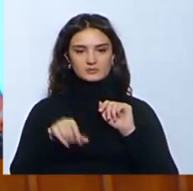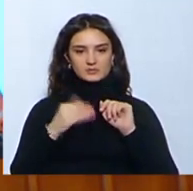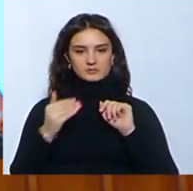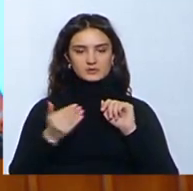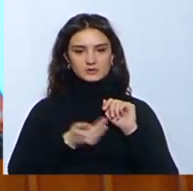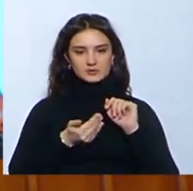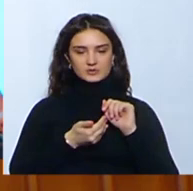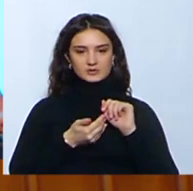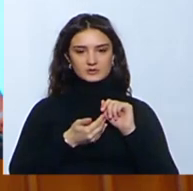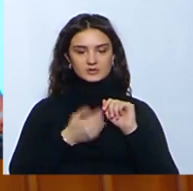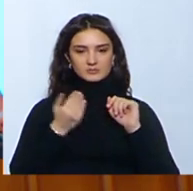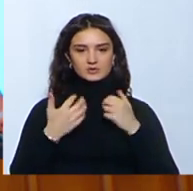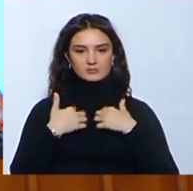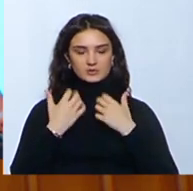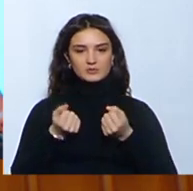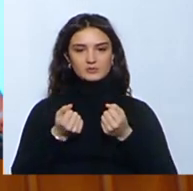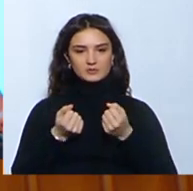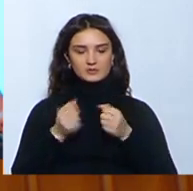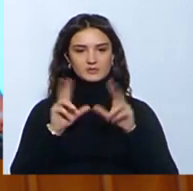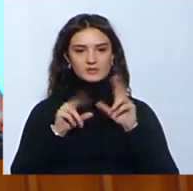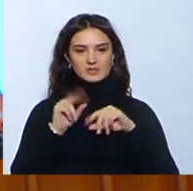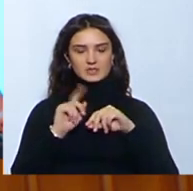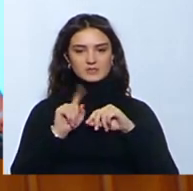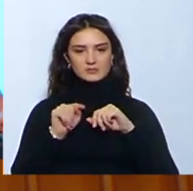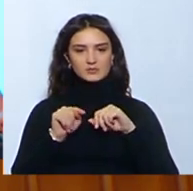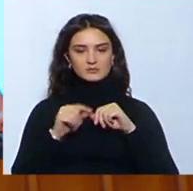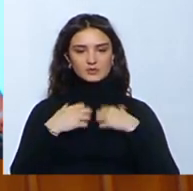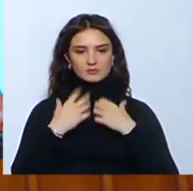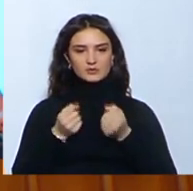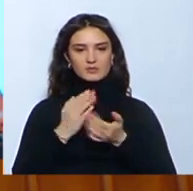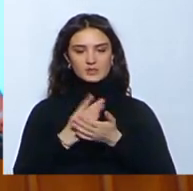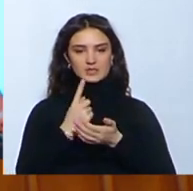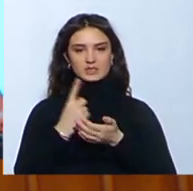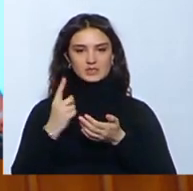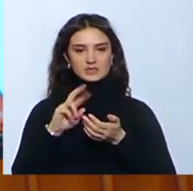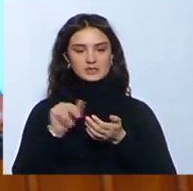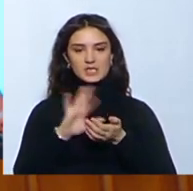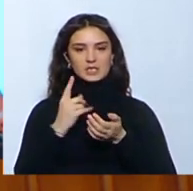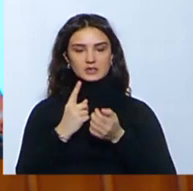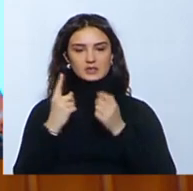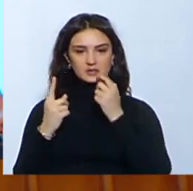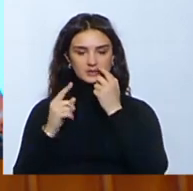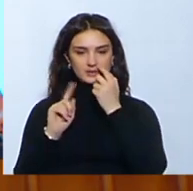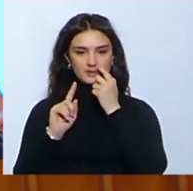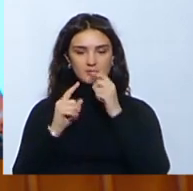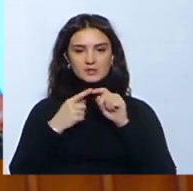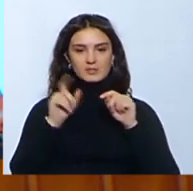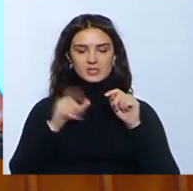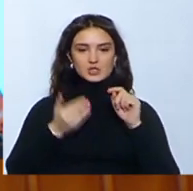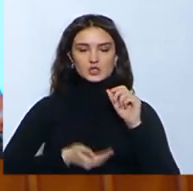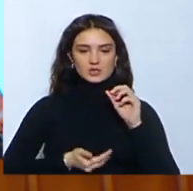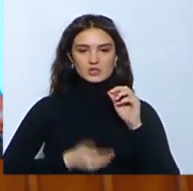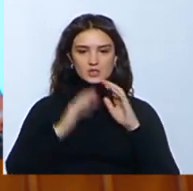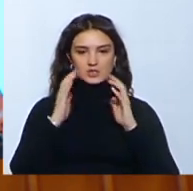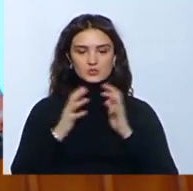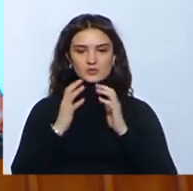მის სიცოცხლეზე, მის ჯანმრთელობაზე, ვითვალისწინებთ, რომ ჯანმრთელობა არის ერთ-ერთი და არა ერთადერთი ინსტრუმენტი ადამიანის